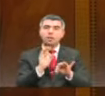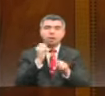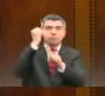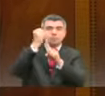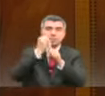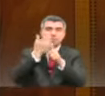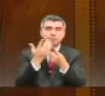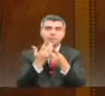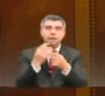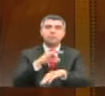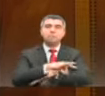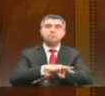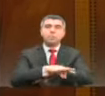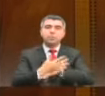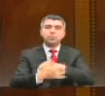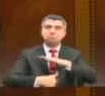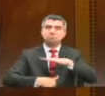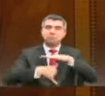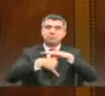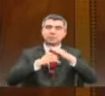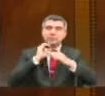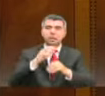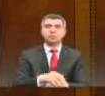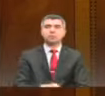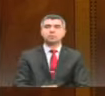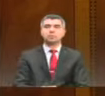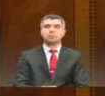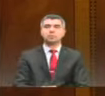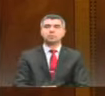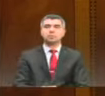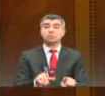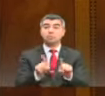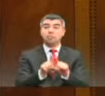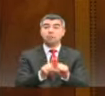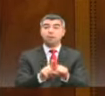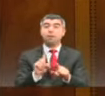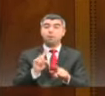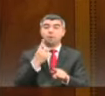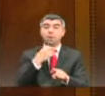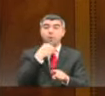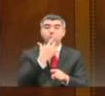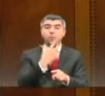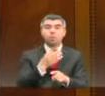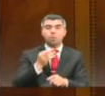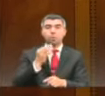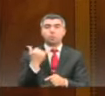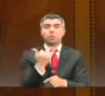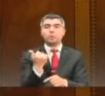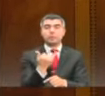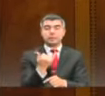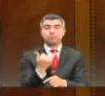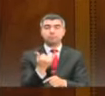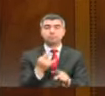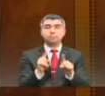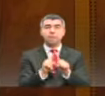الإدارة وترسيخ الحكامة الجيدة يعتبر أولوية أفقية لضمان